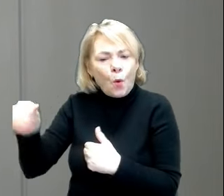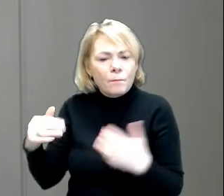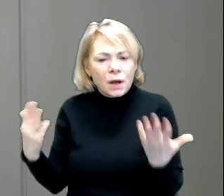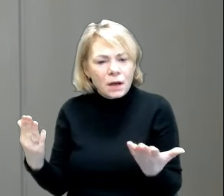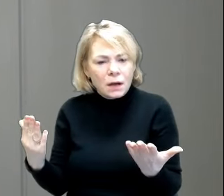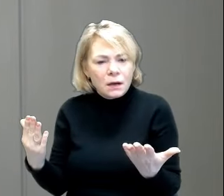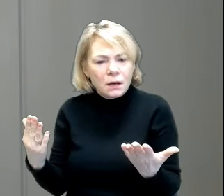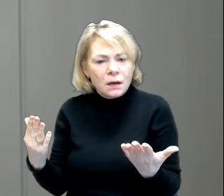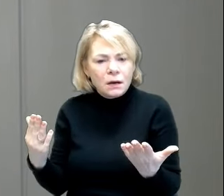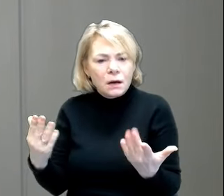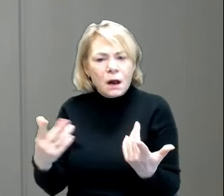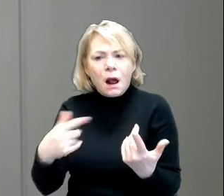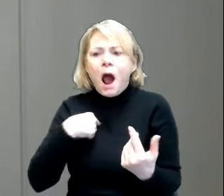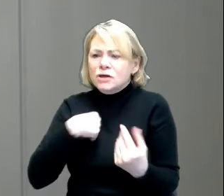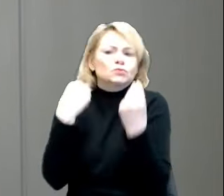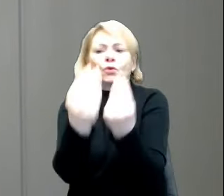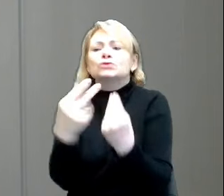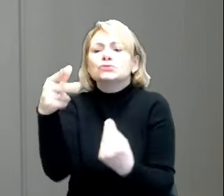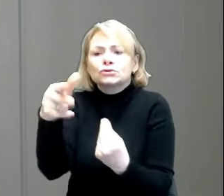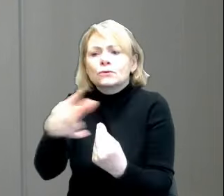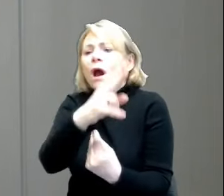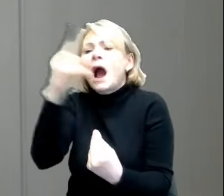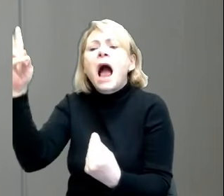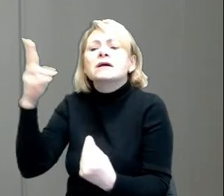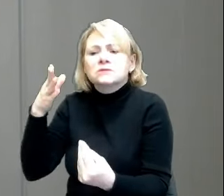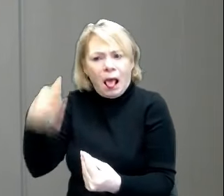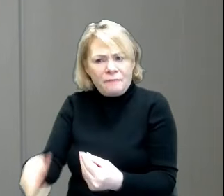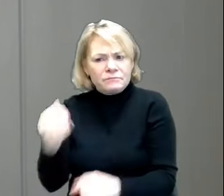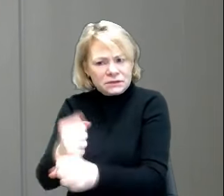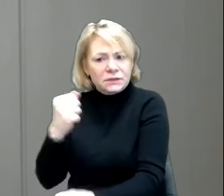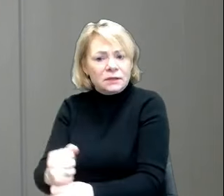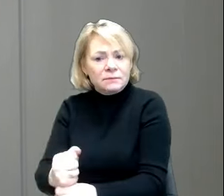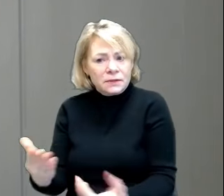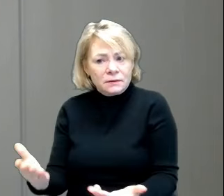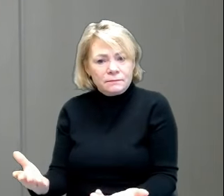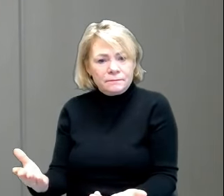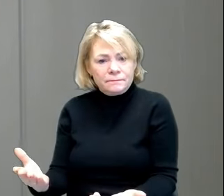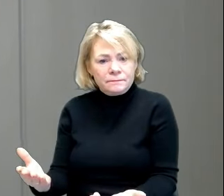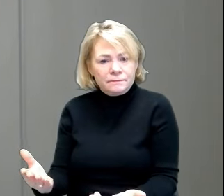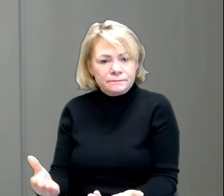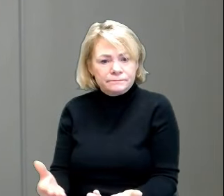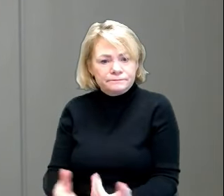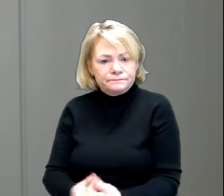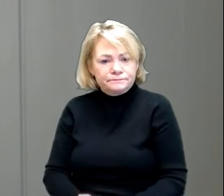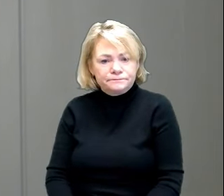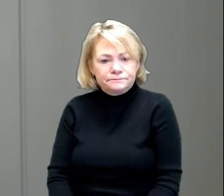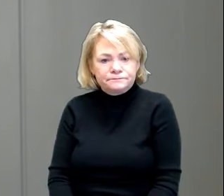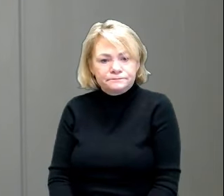ar norėtų kas nors vykdyt tą veiklą surasit suraskit būtinai